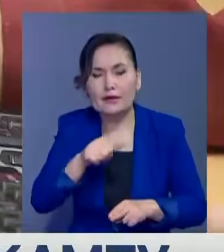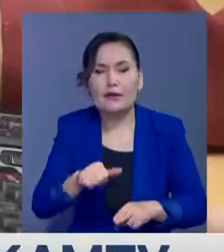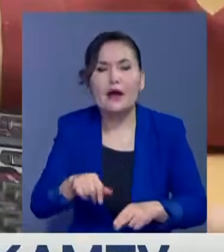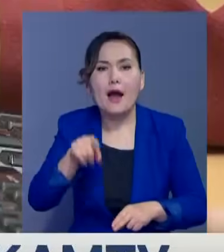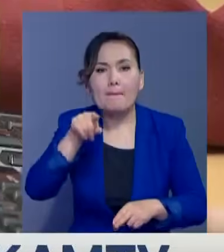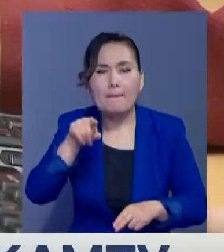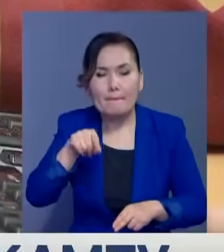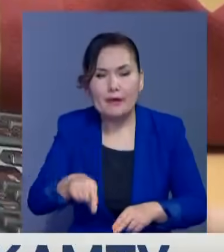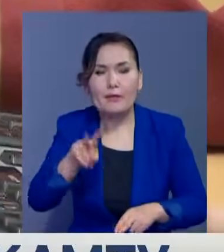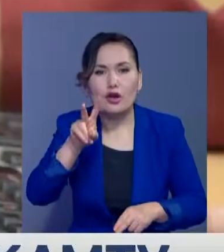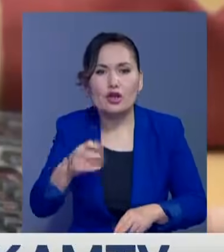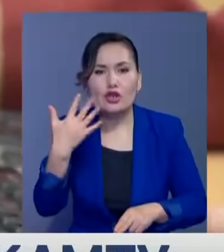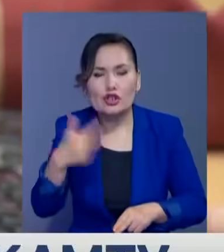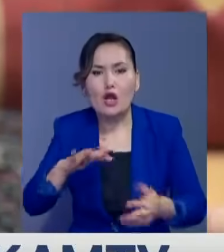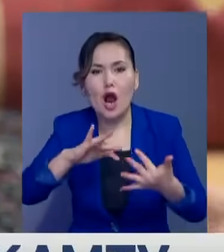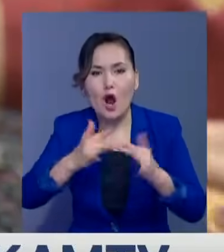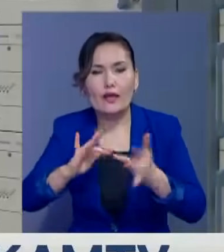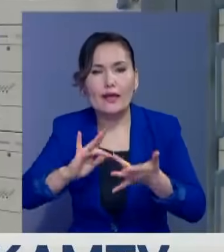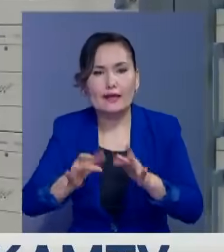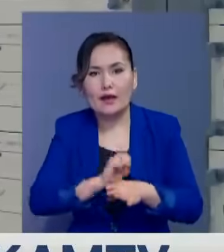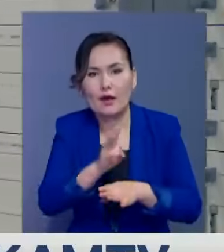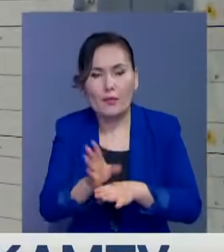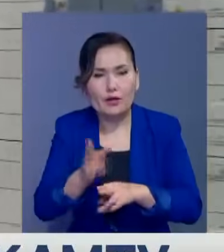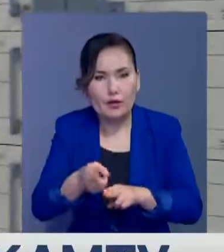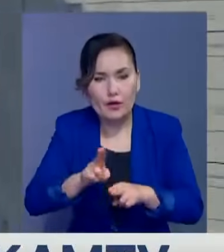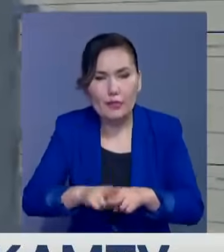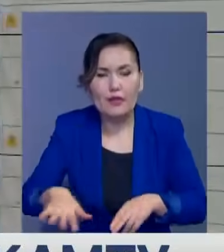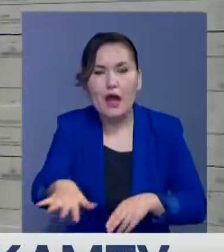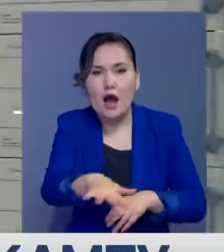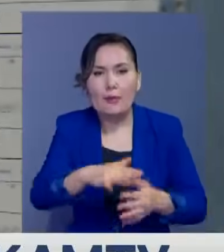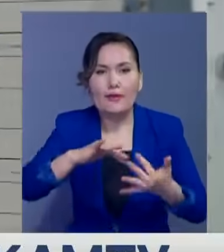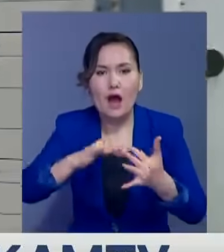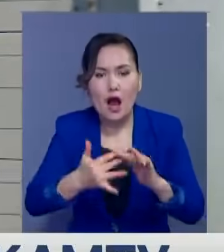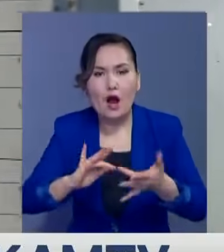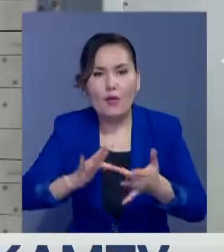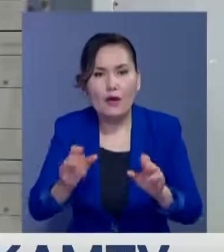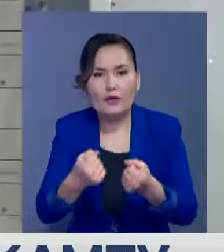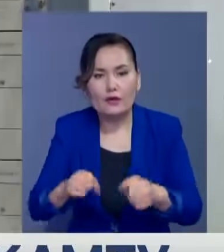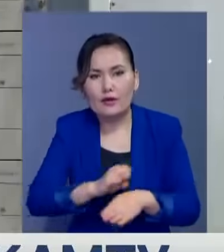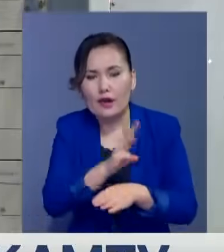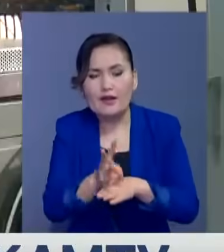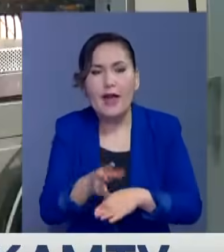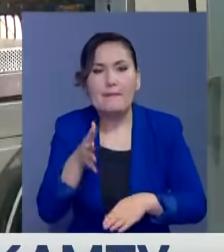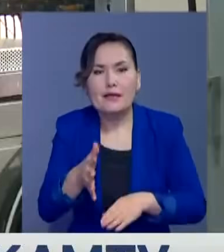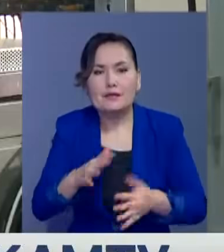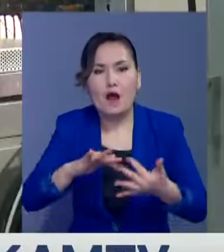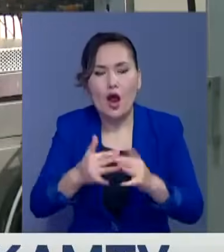1250 ауыл интернетке қосылады. Осылайша ғаламторы бар елді мекендер қатары 5000-нан асады. Оларда